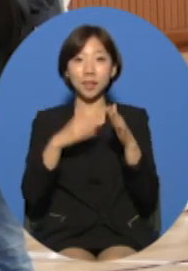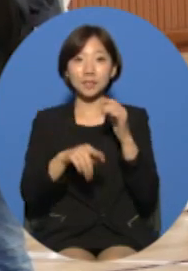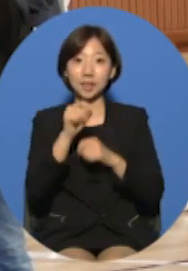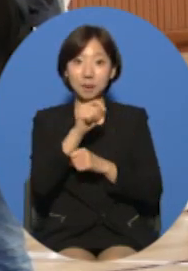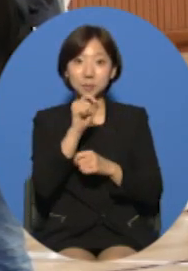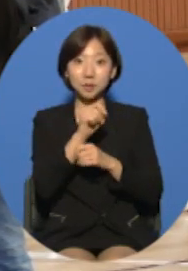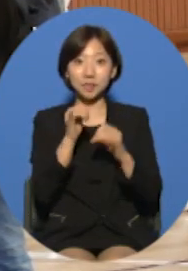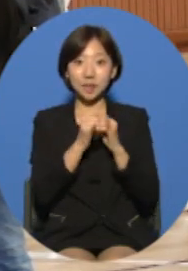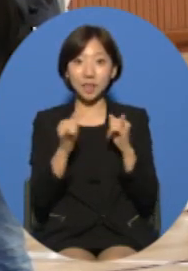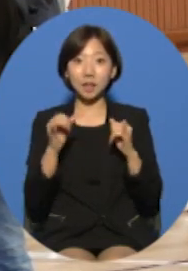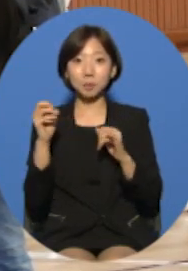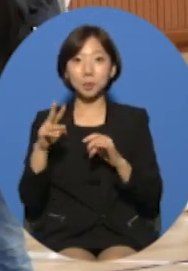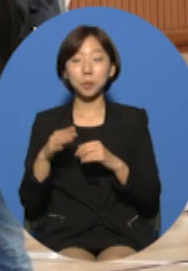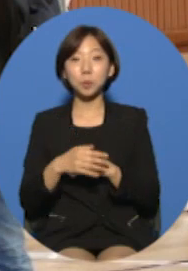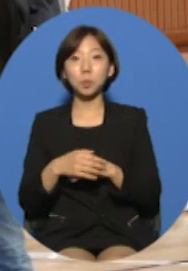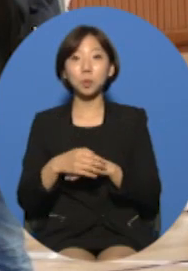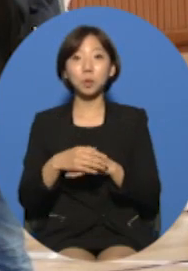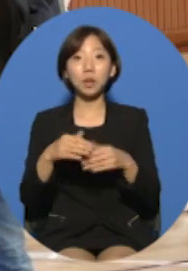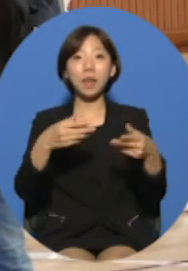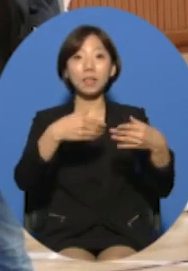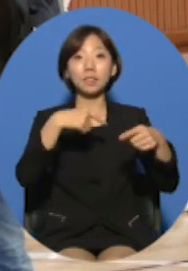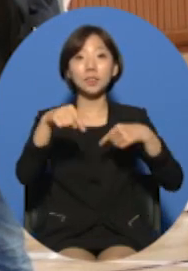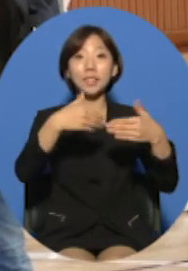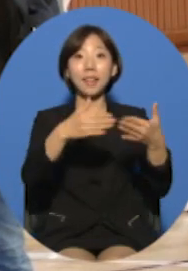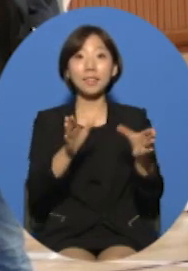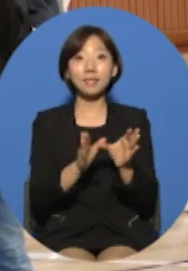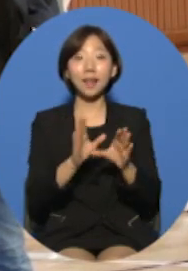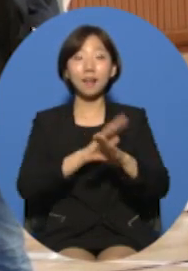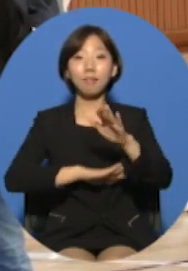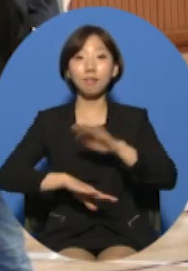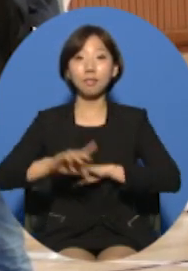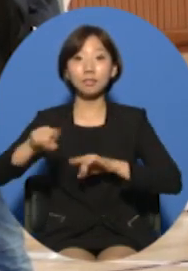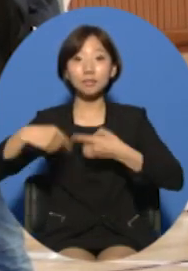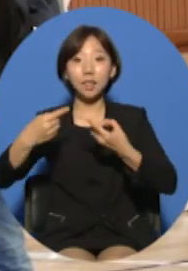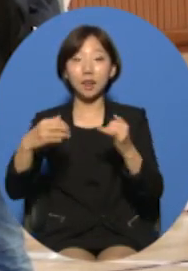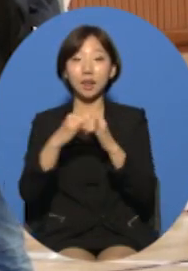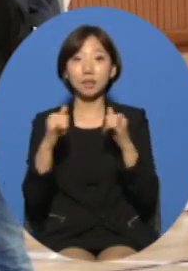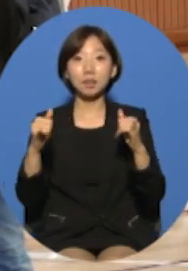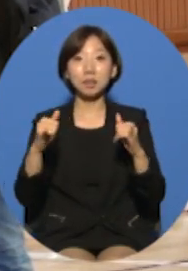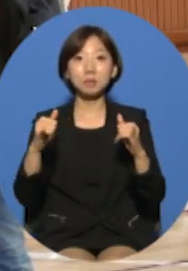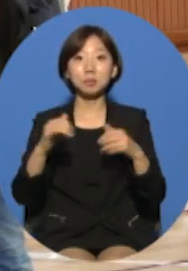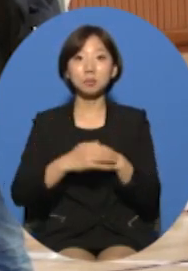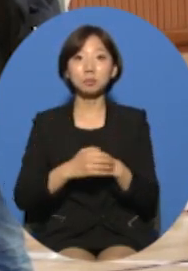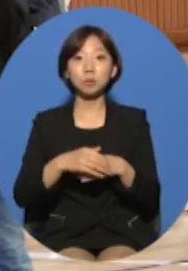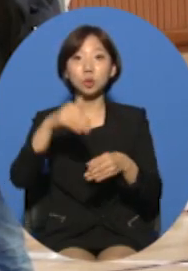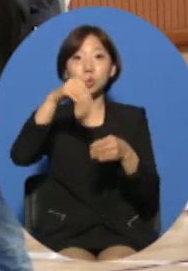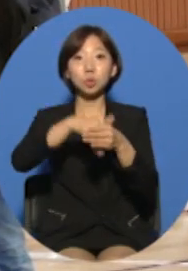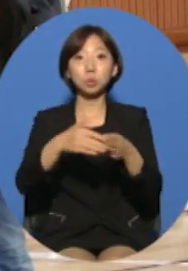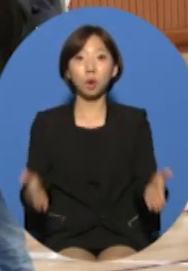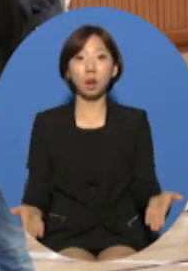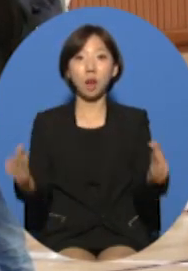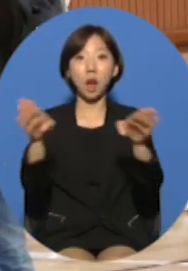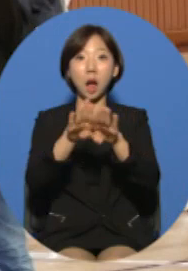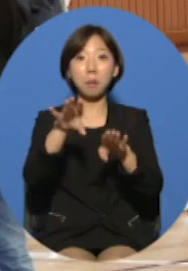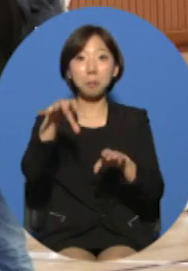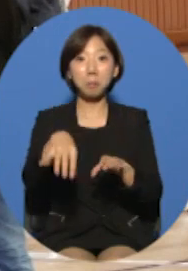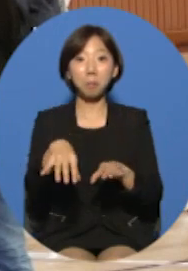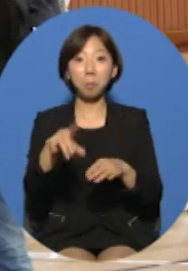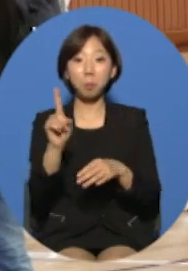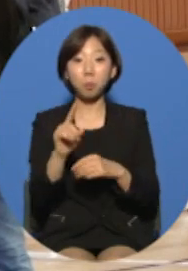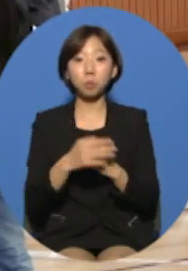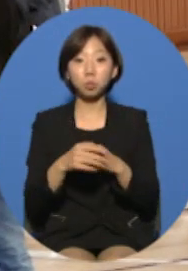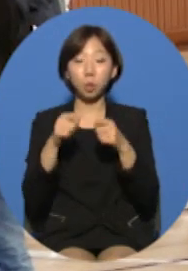투표 참관인들이 그 투표함 앞에서 여러 가지 지금 뭔 행동을 하고 있는데요. 네. 네.